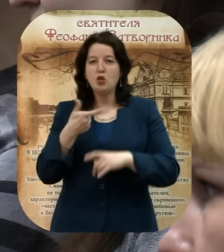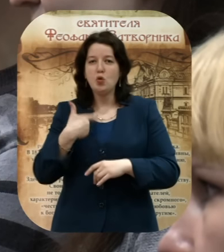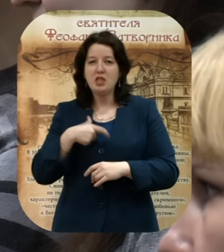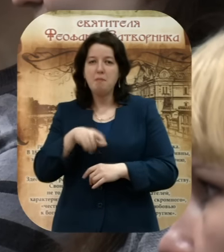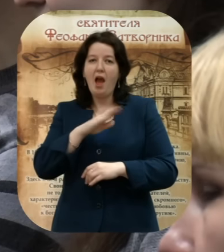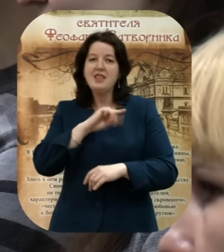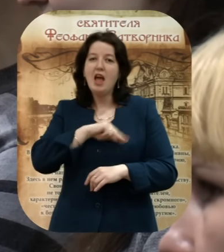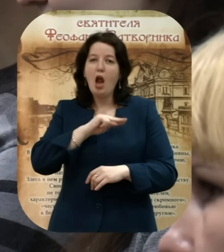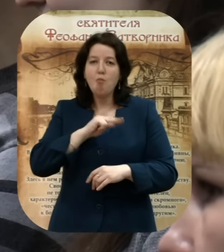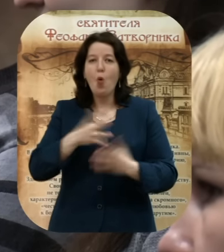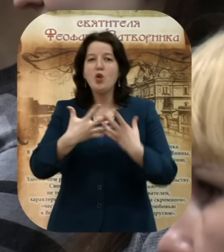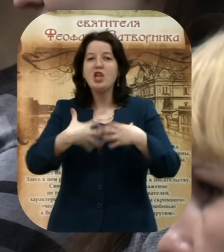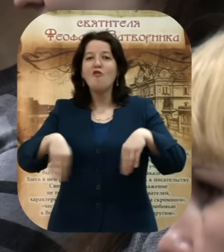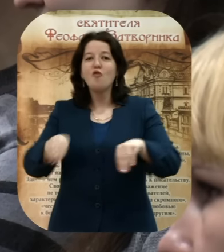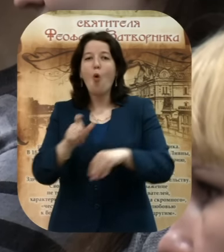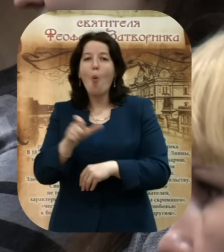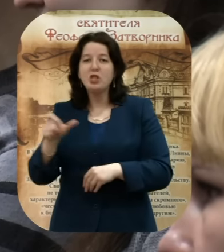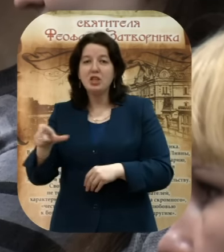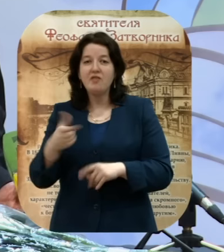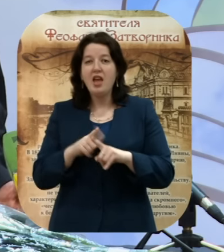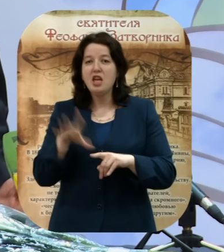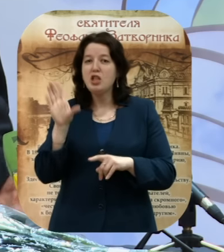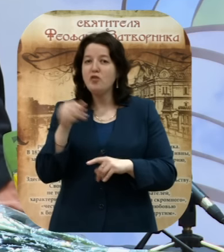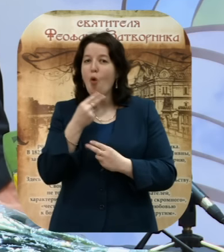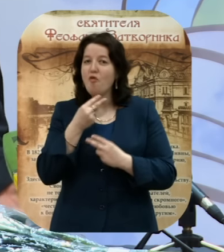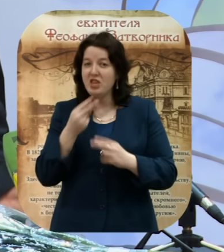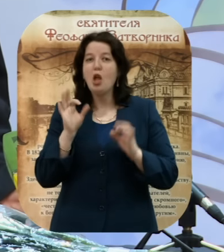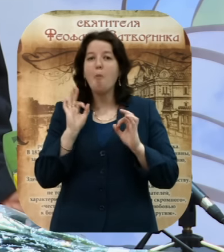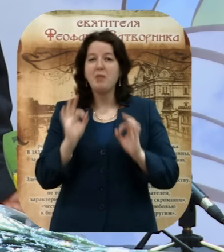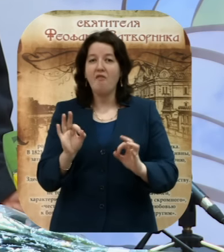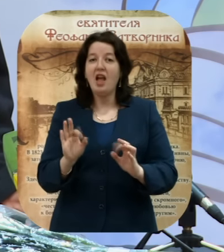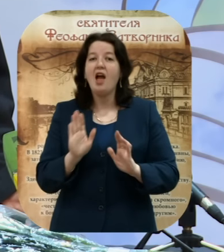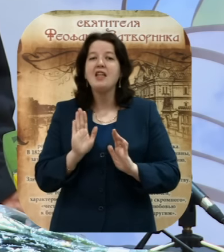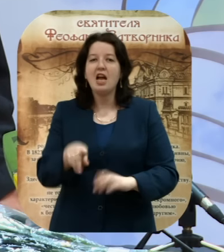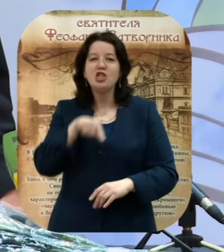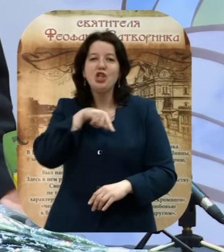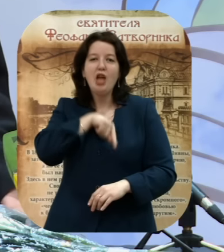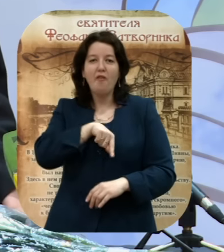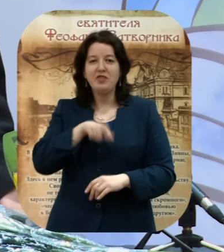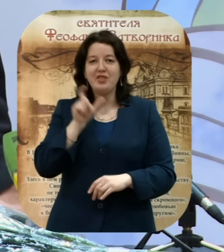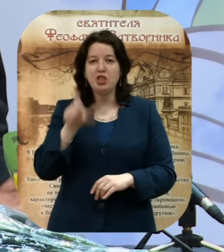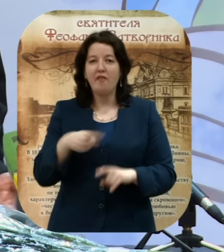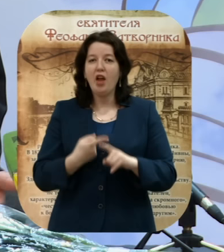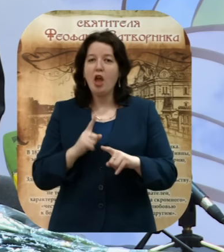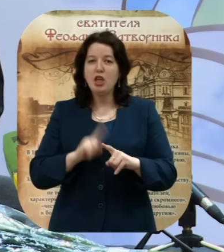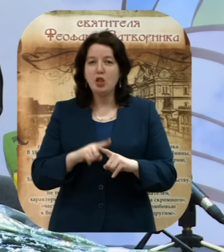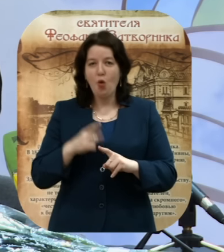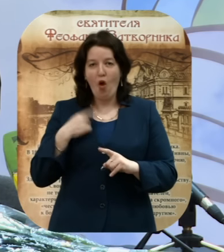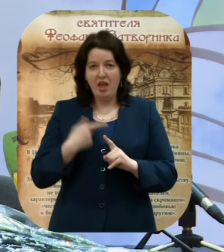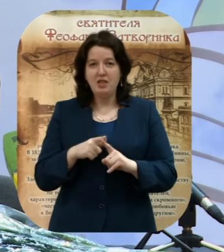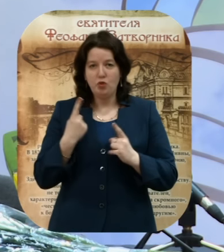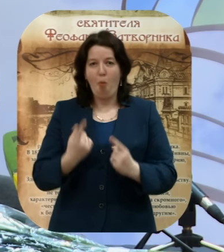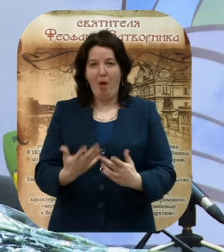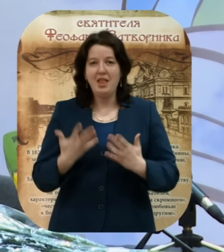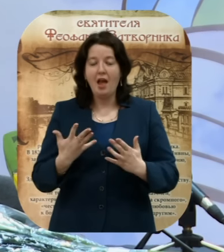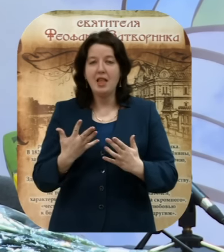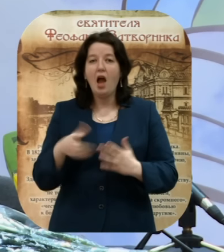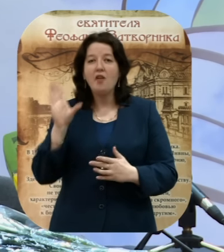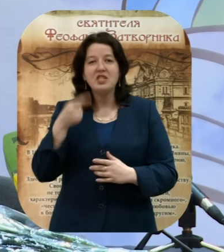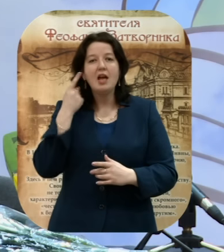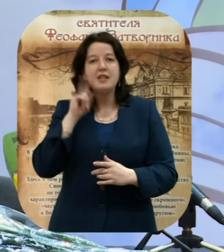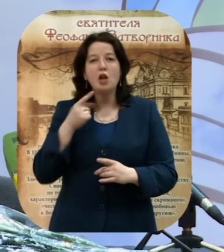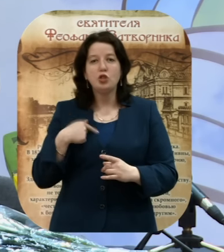в обществе. Это все видно, правда? Даже моя нравственность, и то она достаточно очевидна. Все знают,